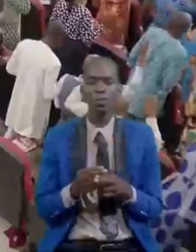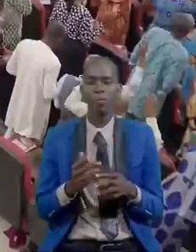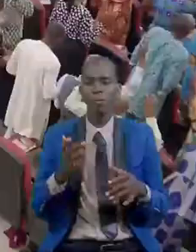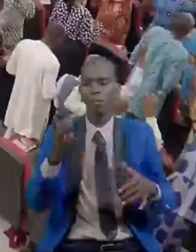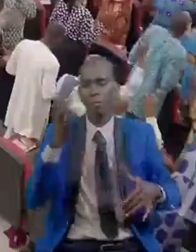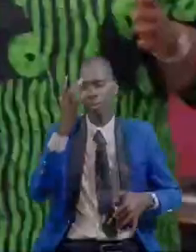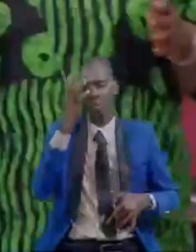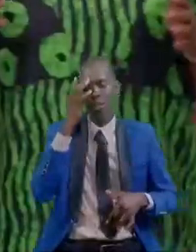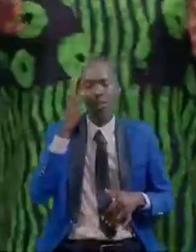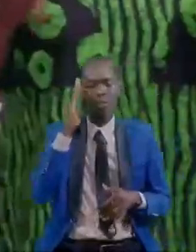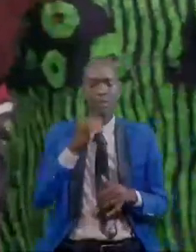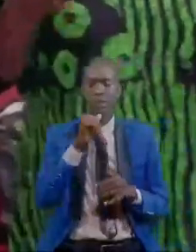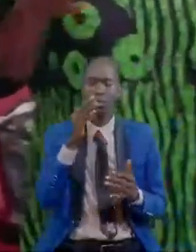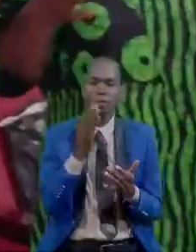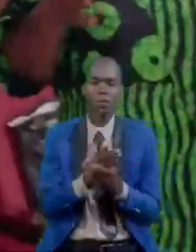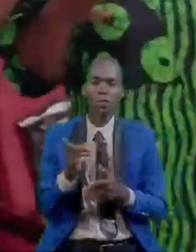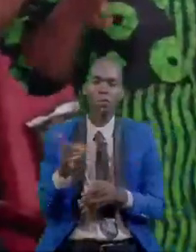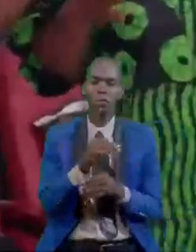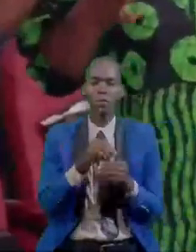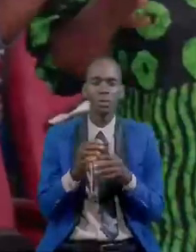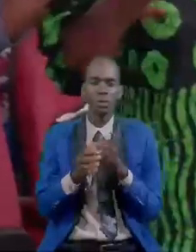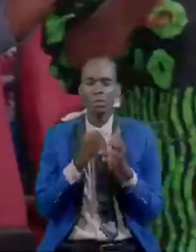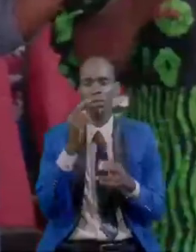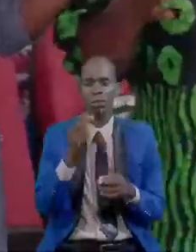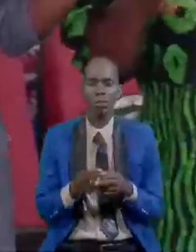La maladie ne va pas t'arrêter.